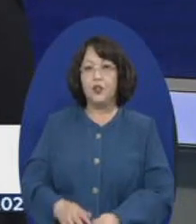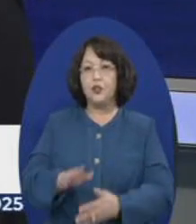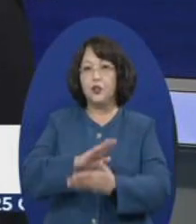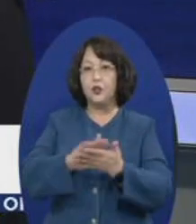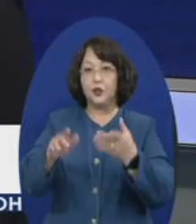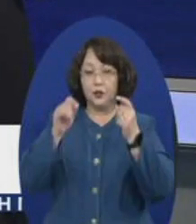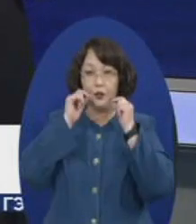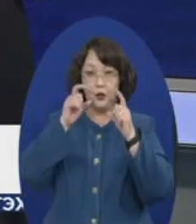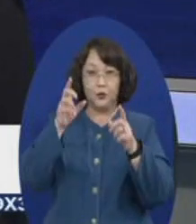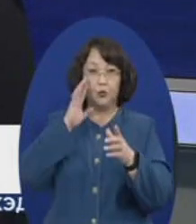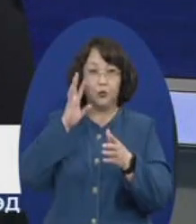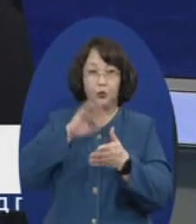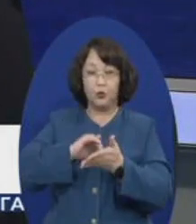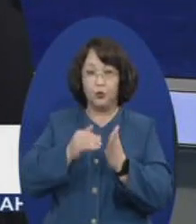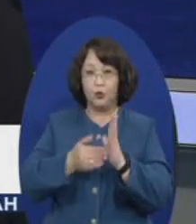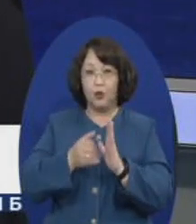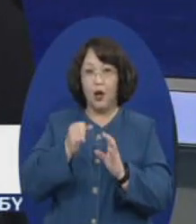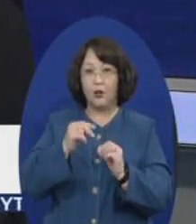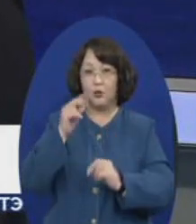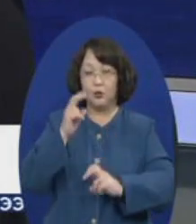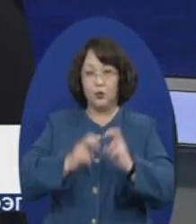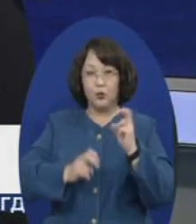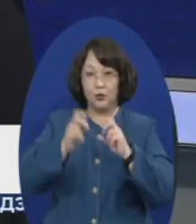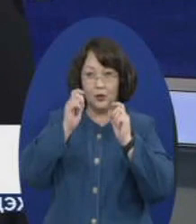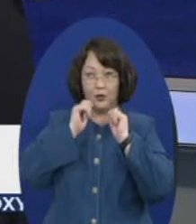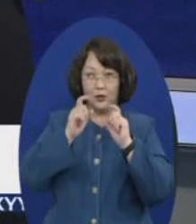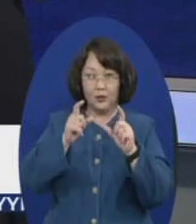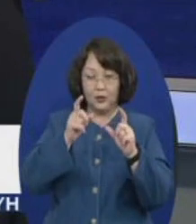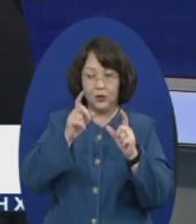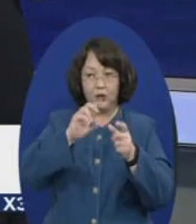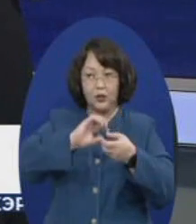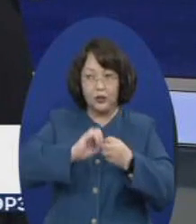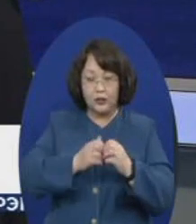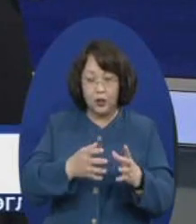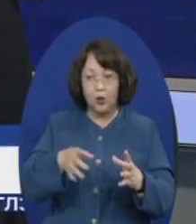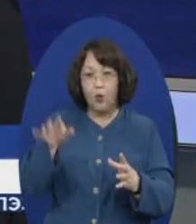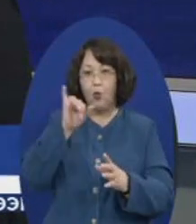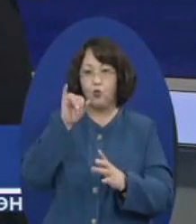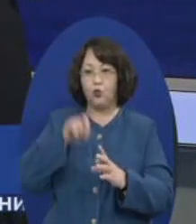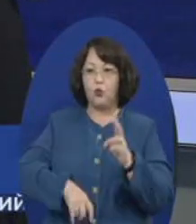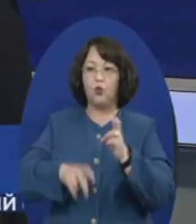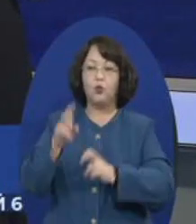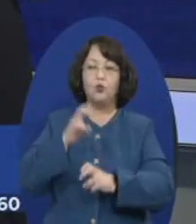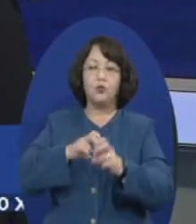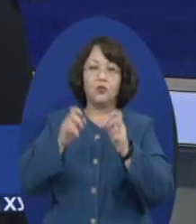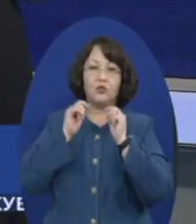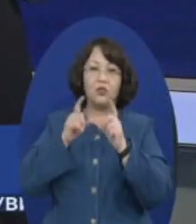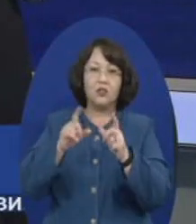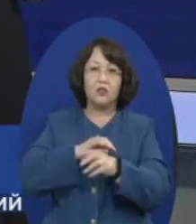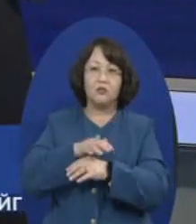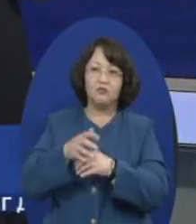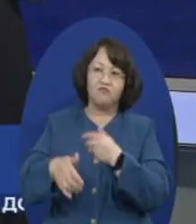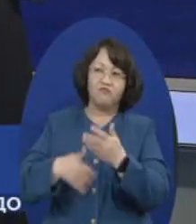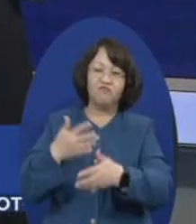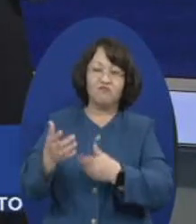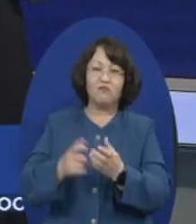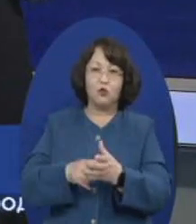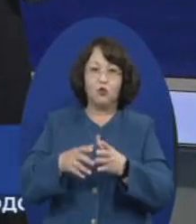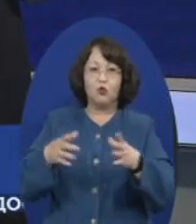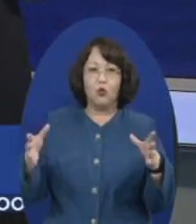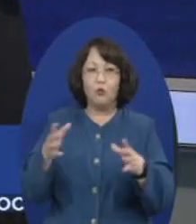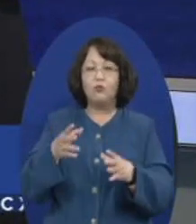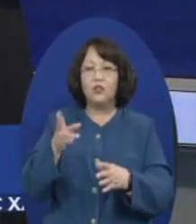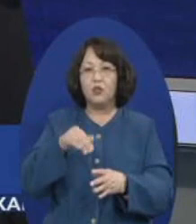Баярлалаа. Тэгэхээр шин сэргийлтийн бодлого тусч байгаа ажилтнуудын сэргийлтийн хүрээнд дотоодынхоо үйлдвэрлэлийг нэмэгдүүлэх бодлого тусч байна. Үүнтэй холбоотой томоохон хэд хэдэн